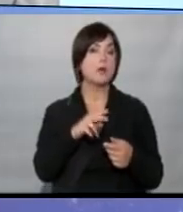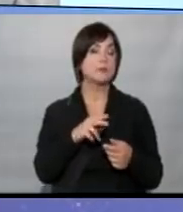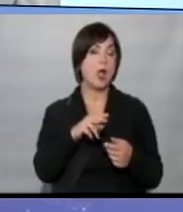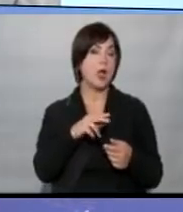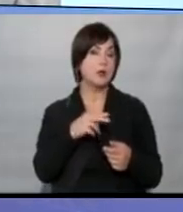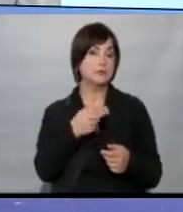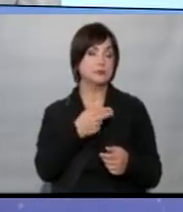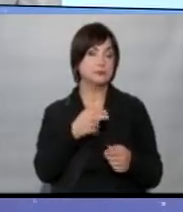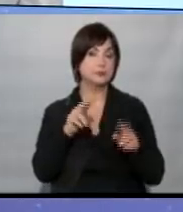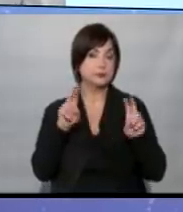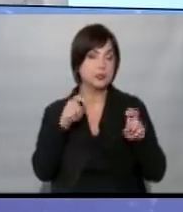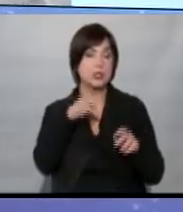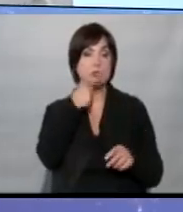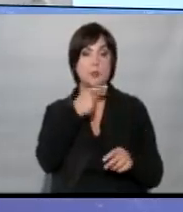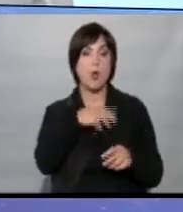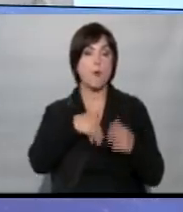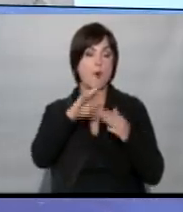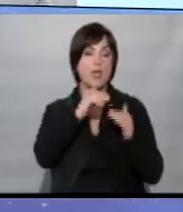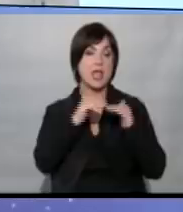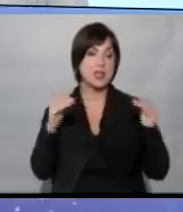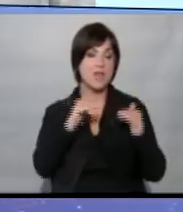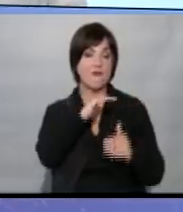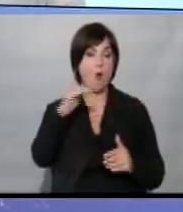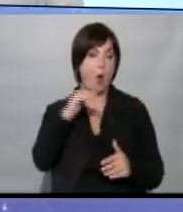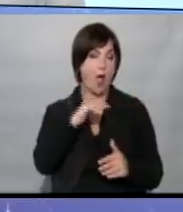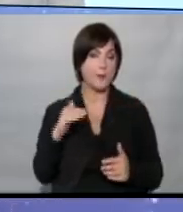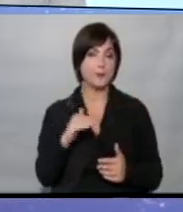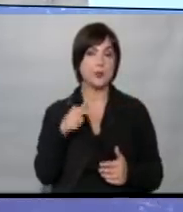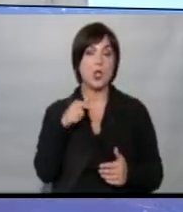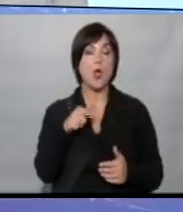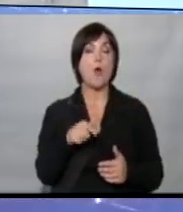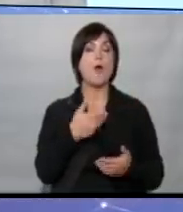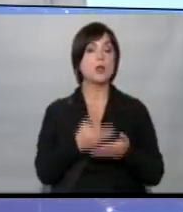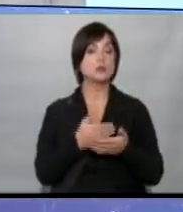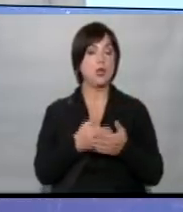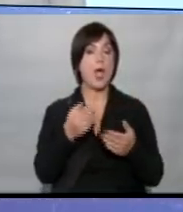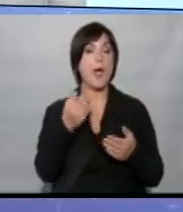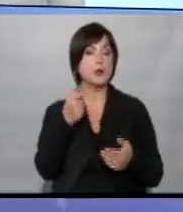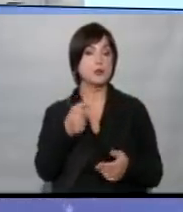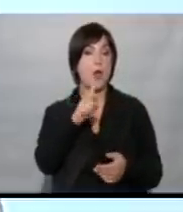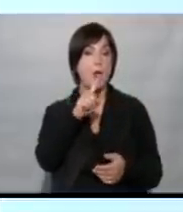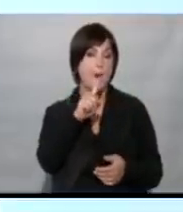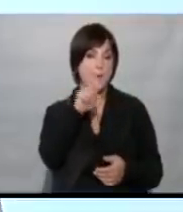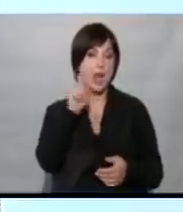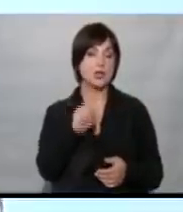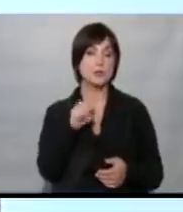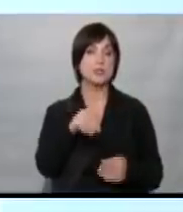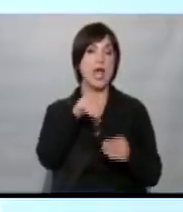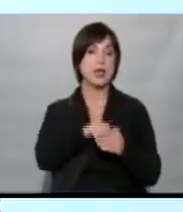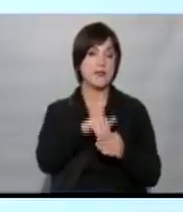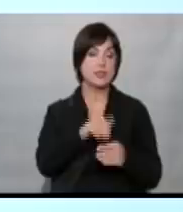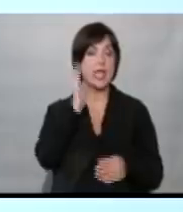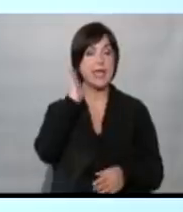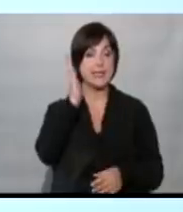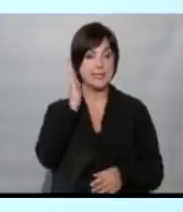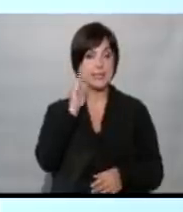преклопуваат на повеќе слојни нива. Да, мислам дека е ова суштинско прашање, кога станува збор токму и за референдумот и за